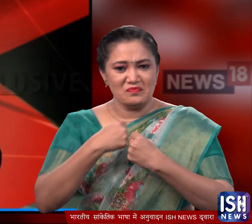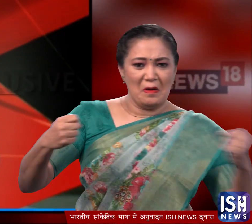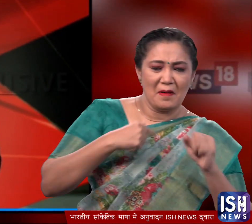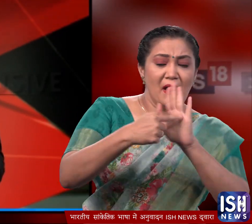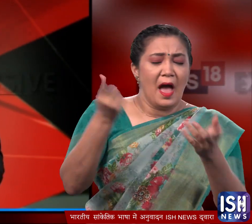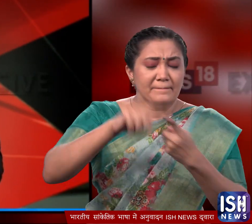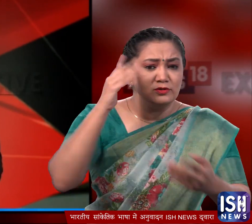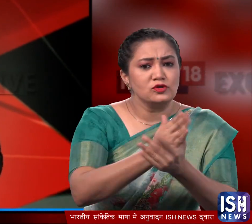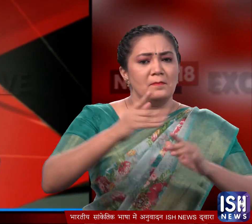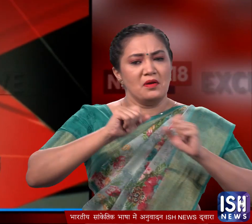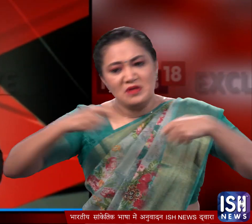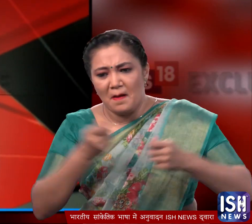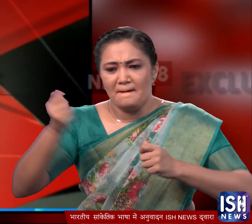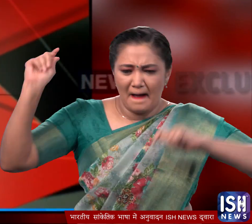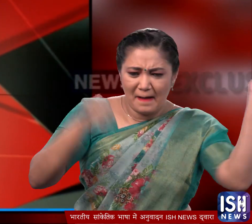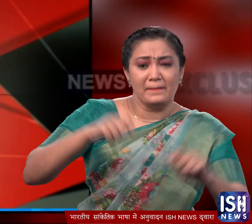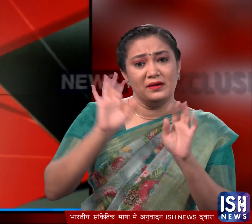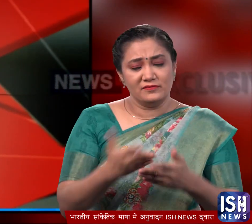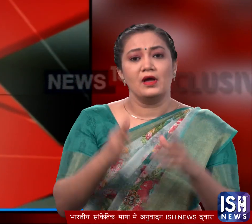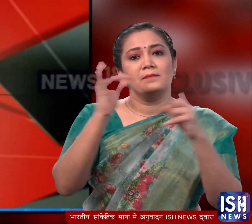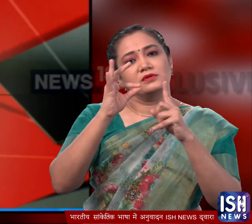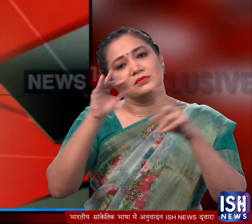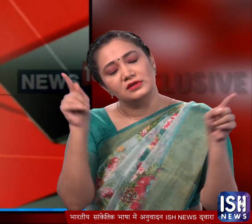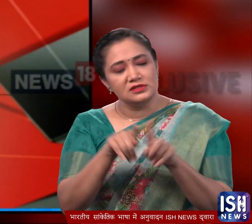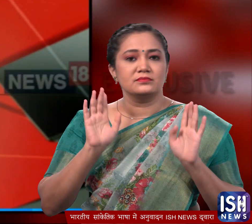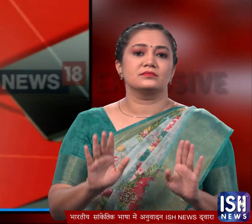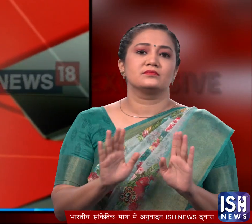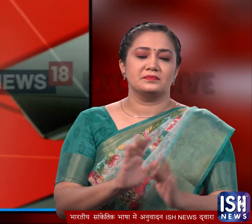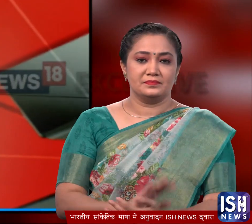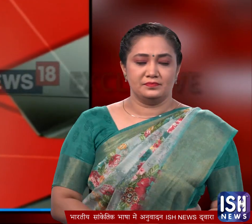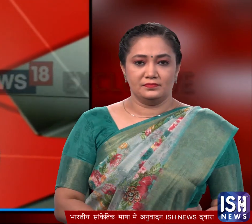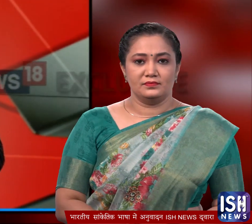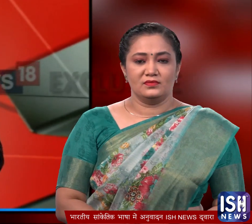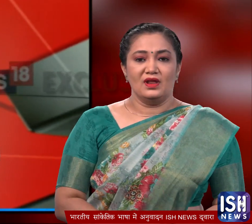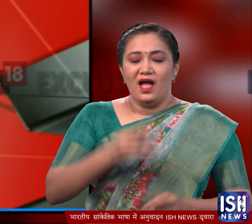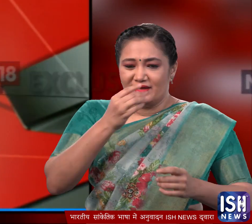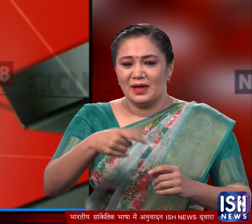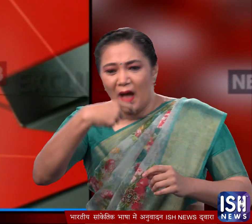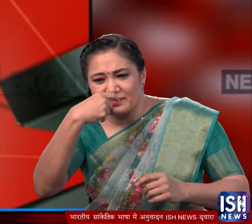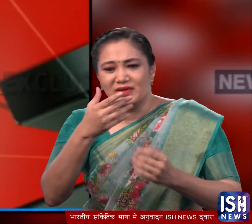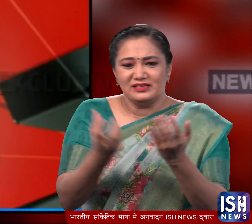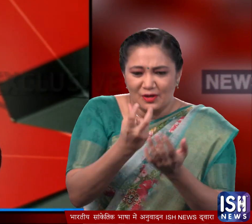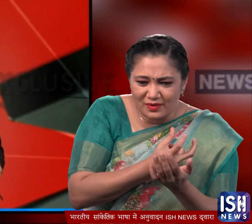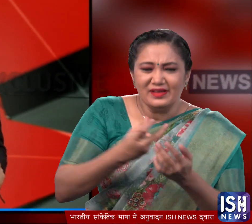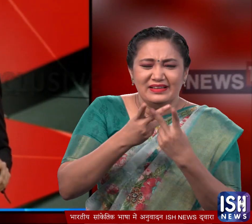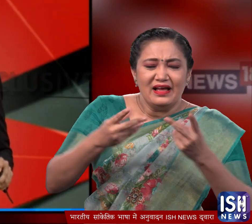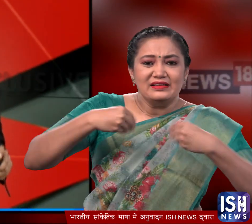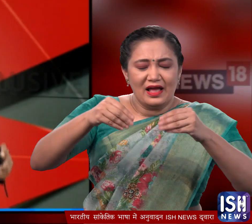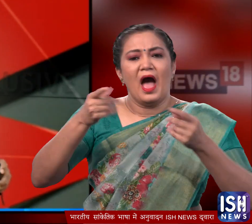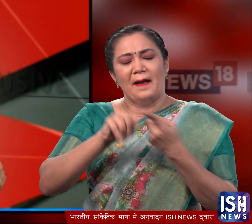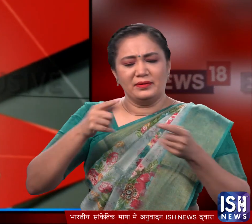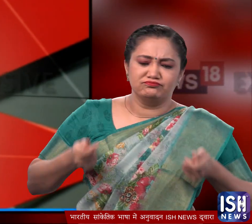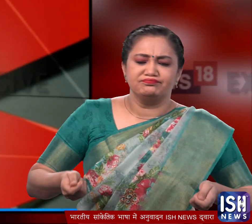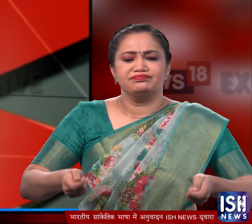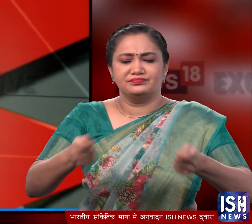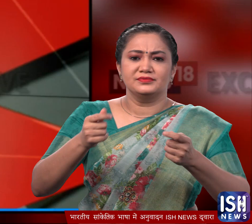और कोई उन्हें रोके टोके तो गुंडागर्दी पर उतारू हो जाते हैं। और प्रतापगढ़ का मामला भी ऐसा ही बताया गया, जहां चाट के ठेले के सामने एक दबंग ने अपनी गाड़ी